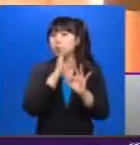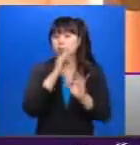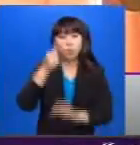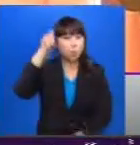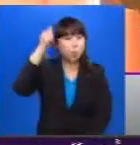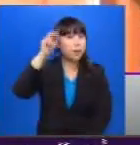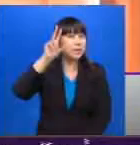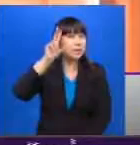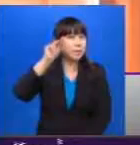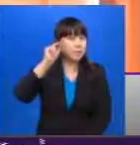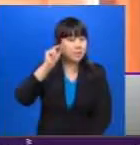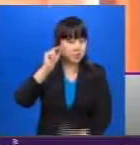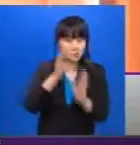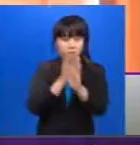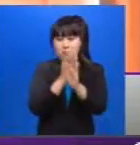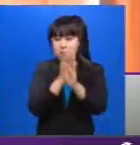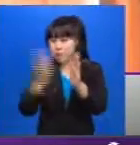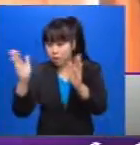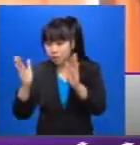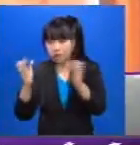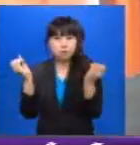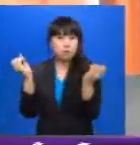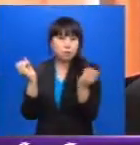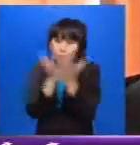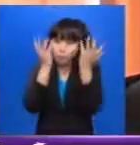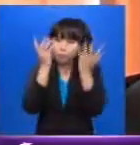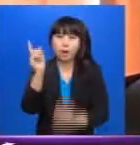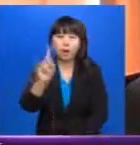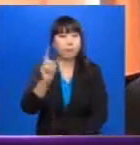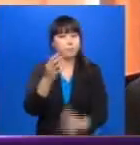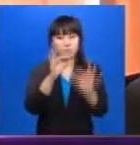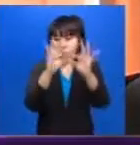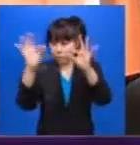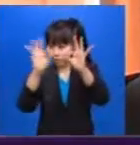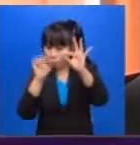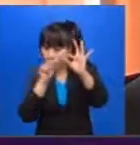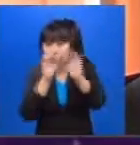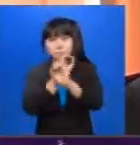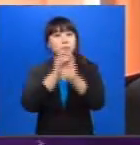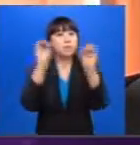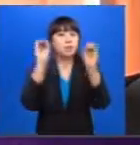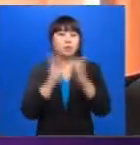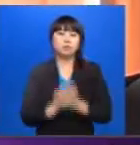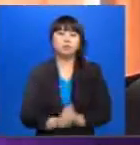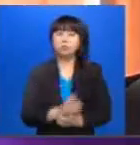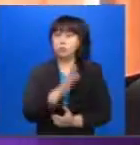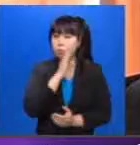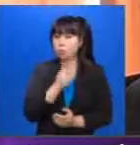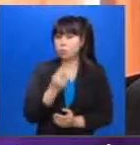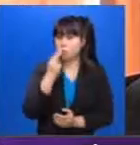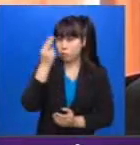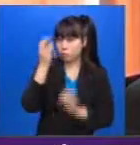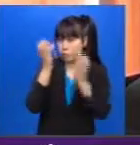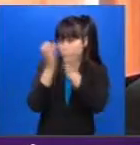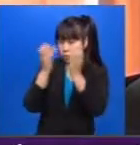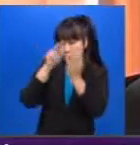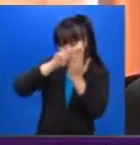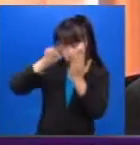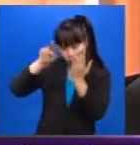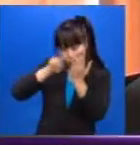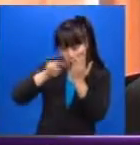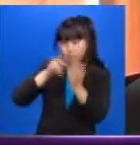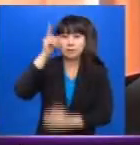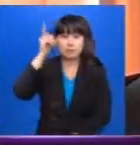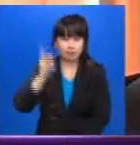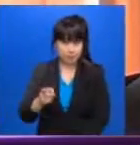เนี่ยมันจะก่อให้เกิดผลอะไรและอีกอย่างนึงเนี่ยถ้าเราวิเคราะห์แล้วก็ดูตามเจตนารมณ์และหลักการของรัฐธรรมนูญจริงๆคุณจะเห็น